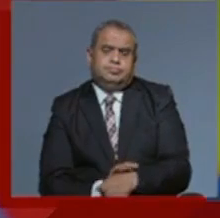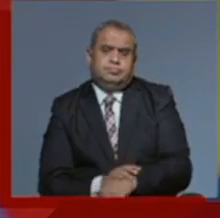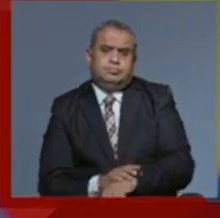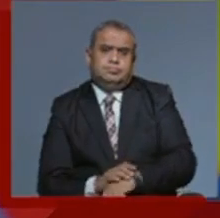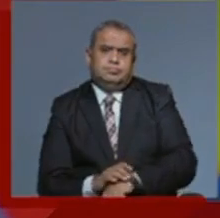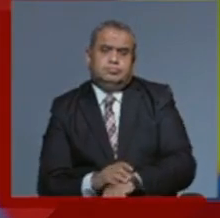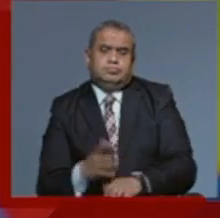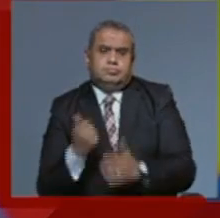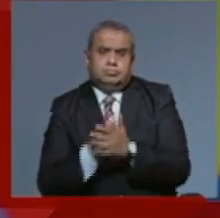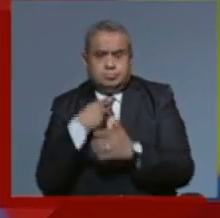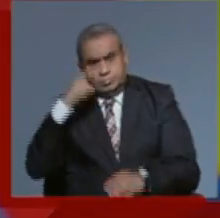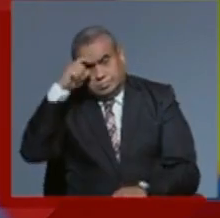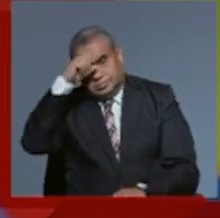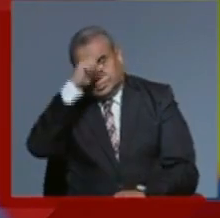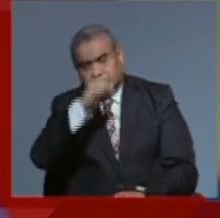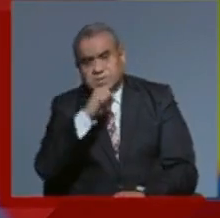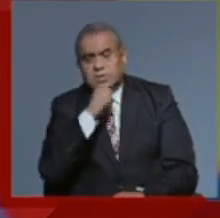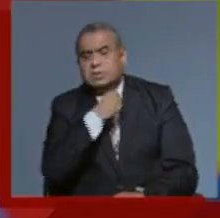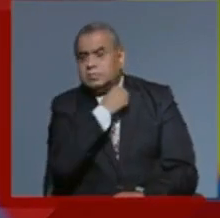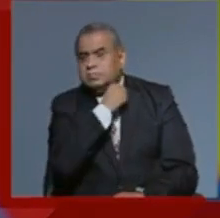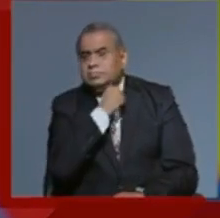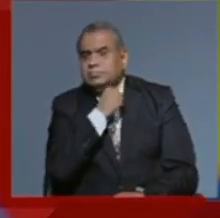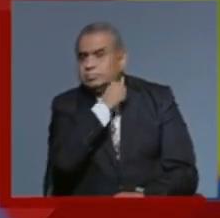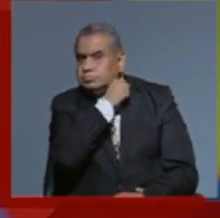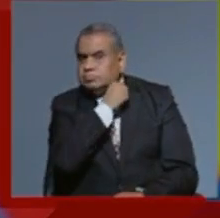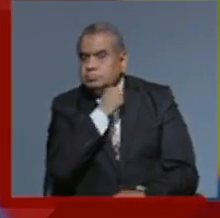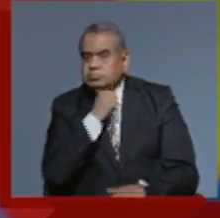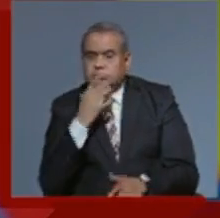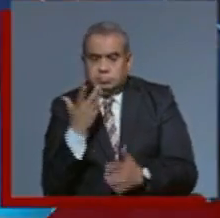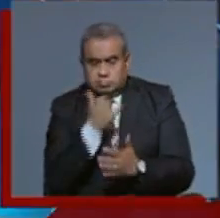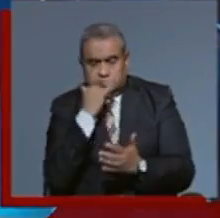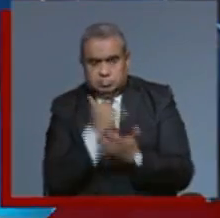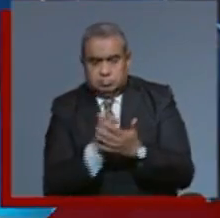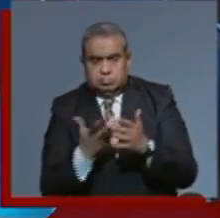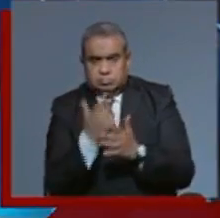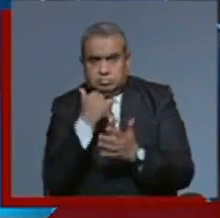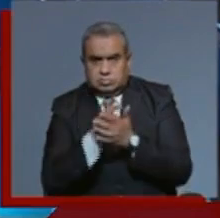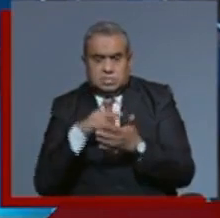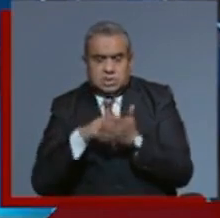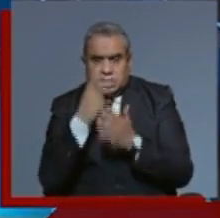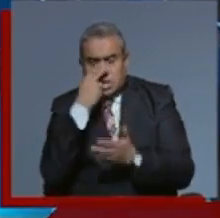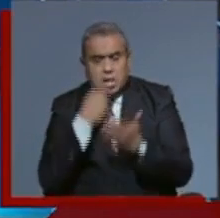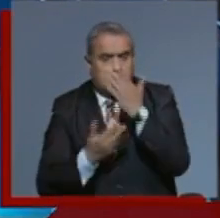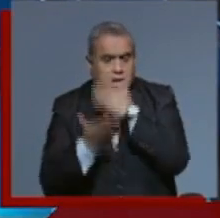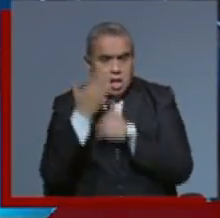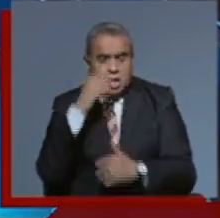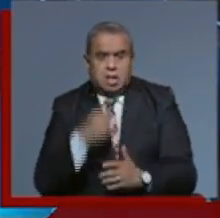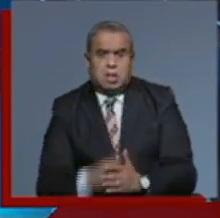وظروف عبء الاستعمار. ففي سنة